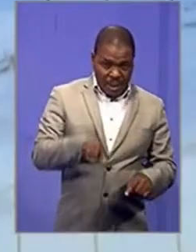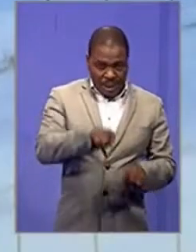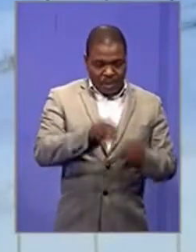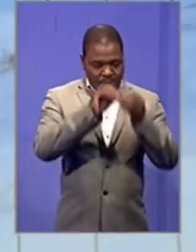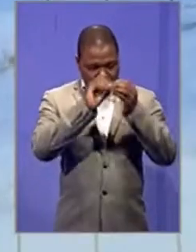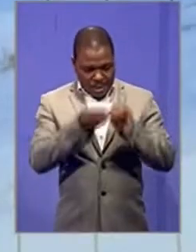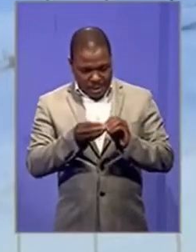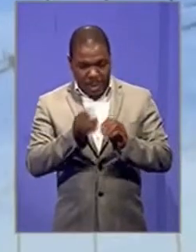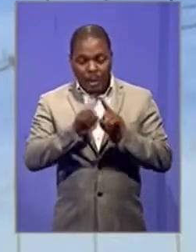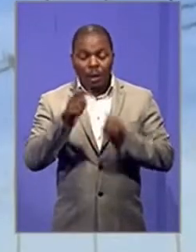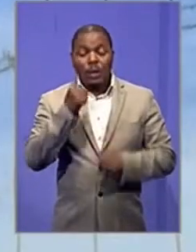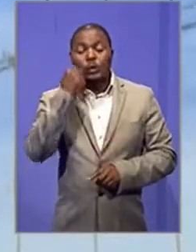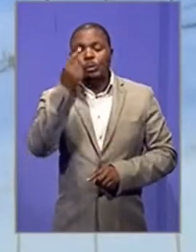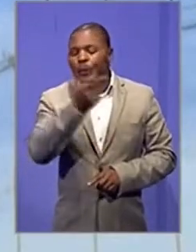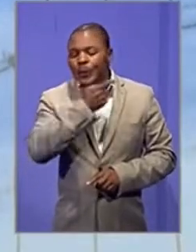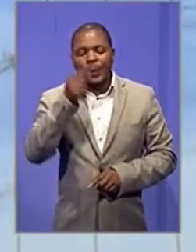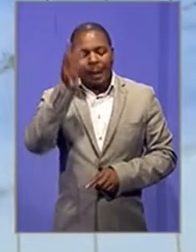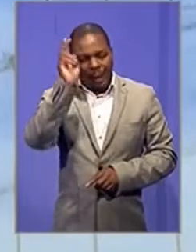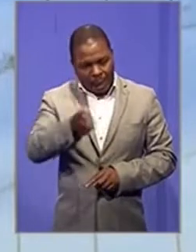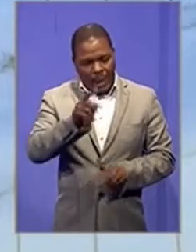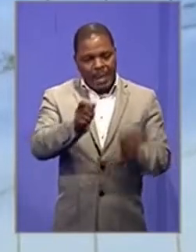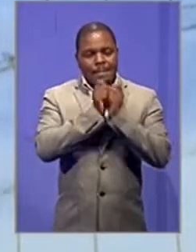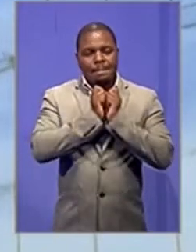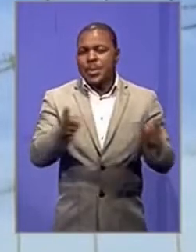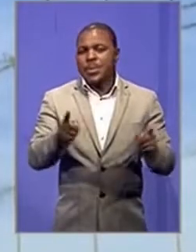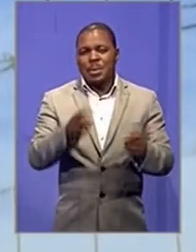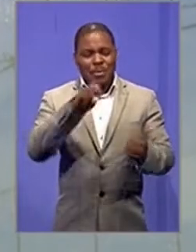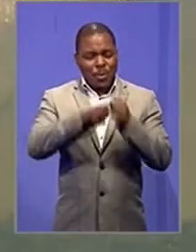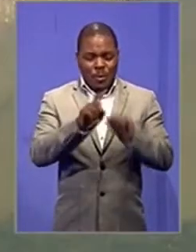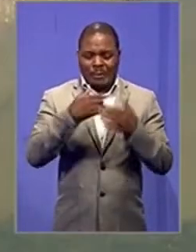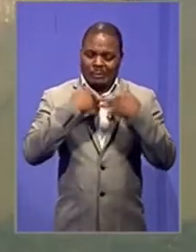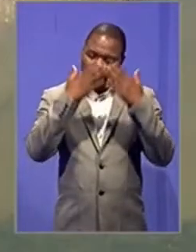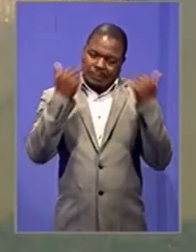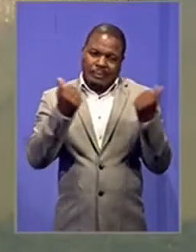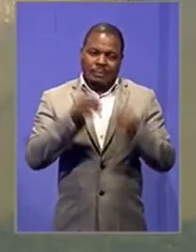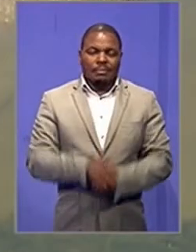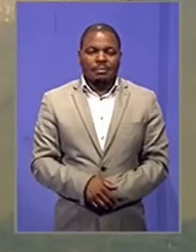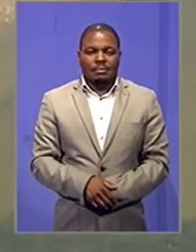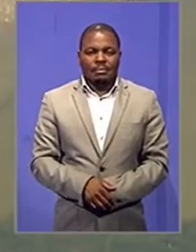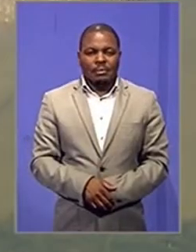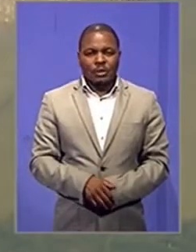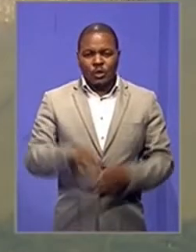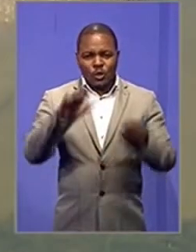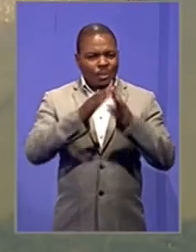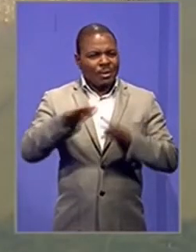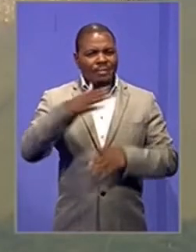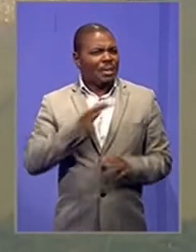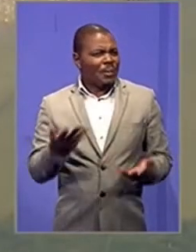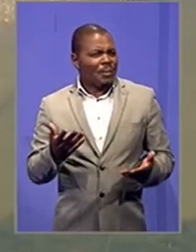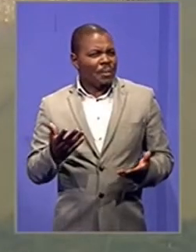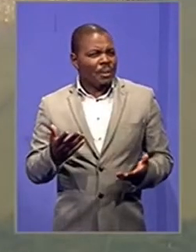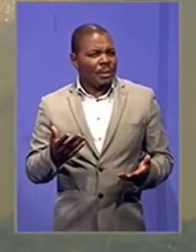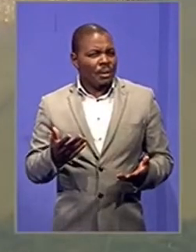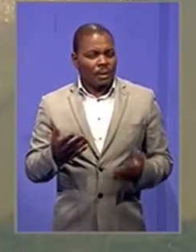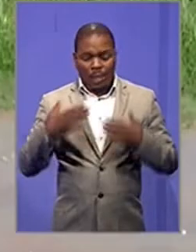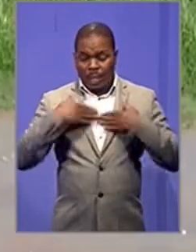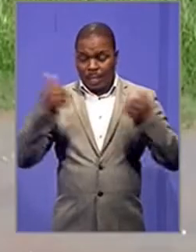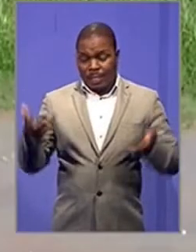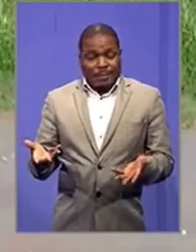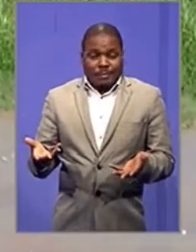bankantse mara ka moshe be simolla gape ilika so a re itse bothata ke Ela ma jwang jwalo ka ba ai ba mona. Obviously health